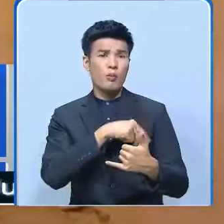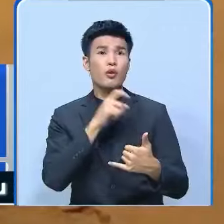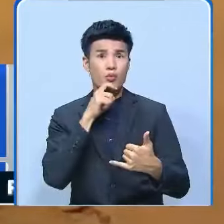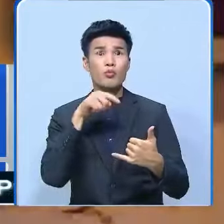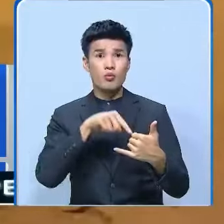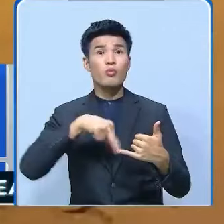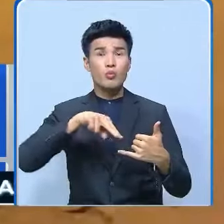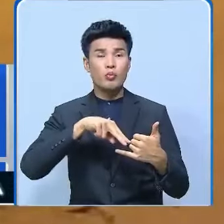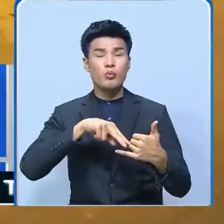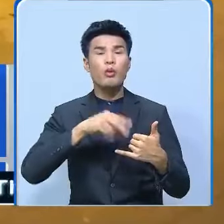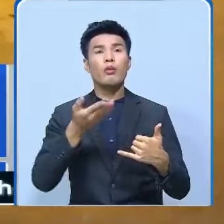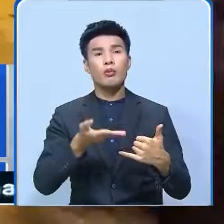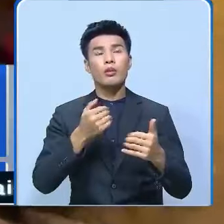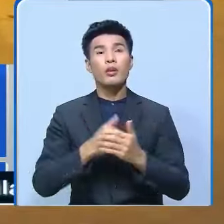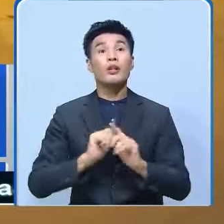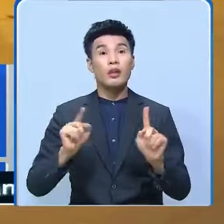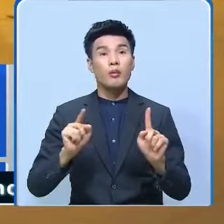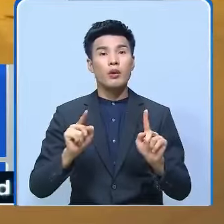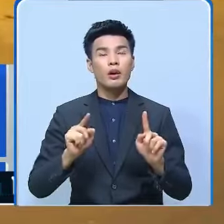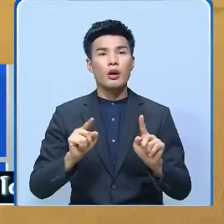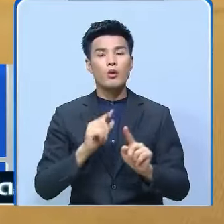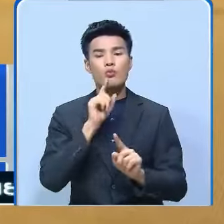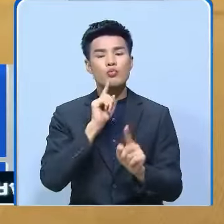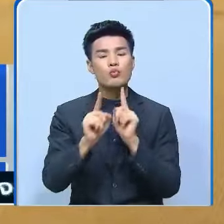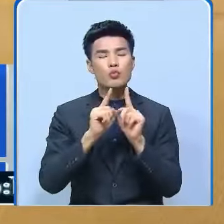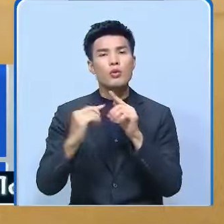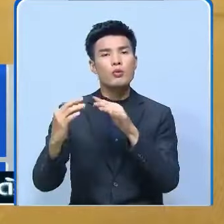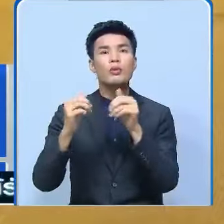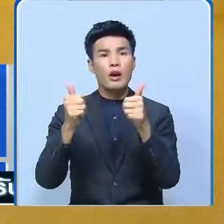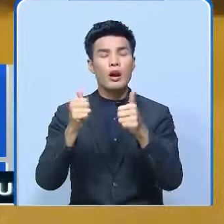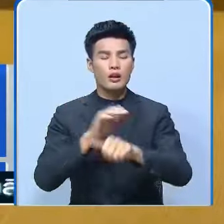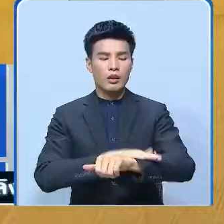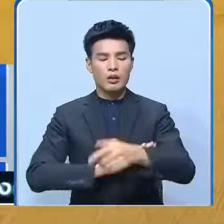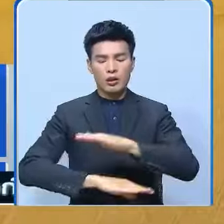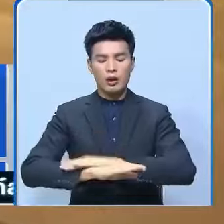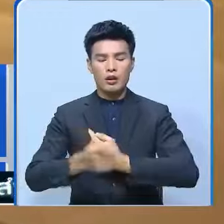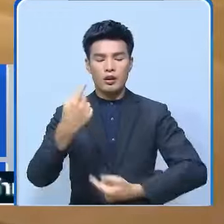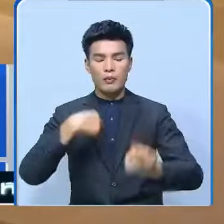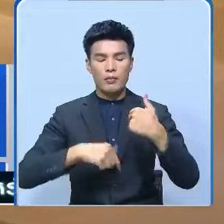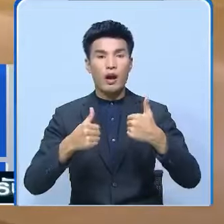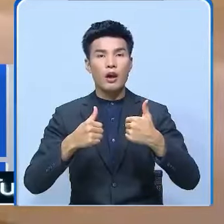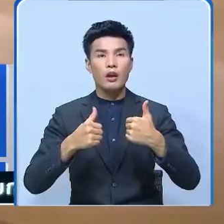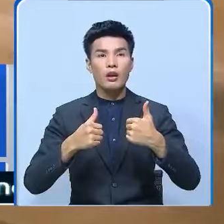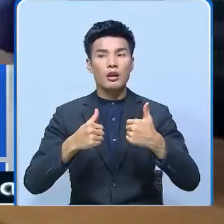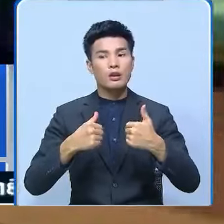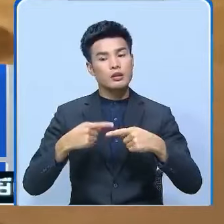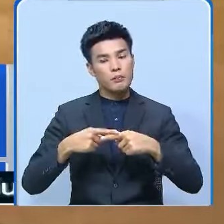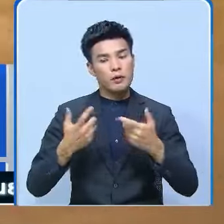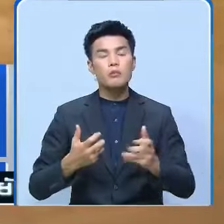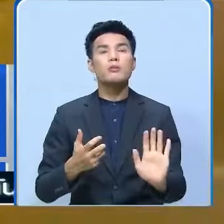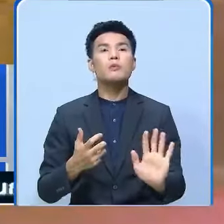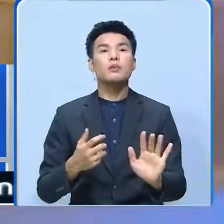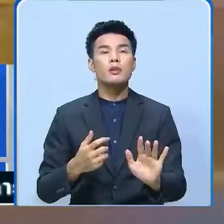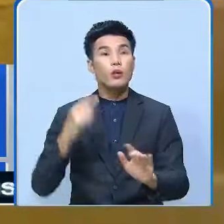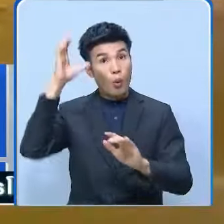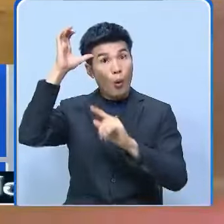พยาบาลวิภารามค่ะแต่น้องเนี่ยสามารถสื่อสารตอบโต้ได้ขยับแขนขาได้ไม่พบอาการข้างเคียงค่ะเลือด